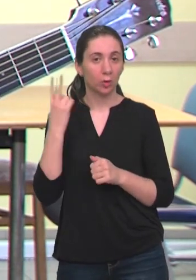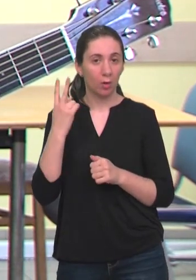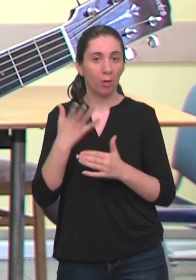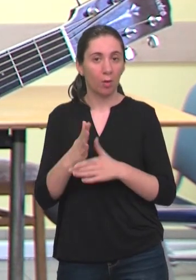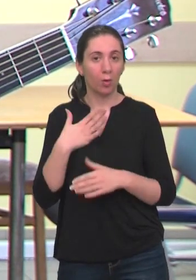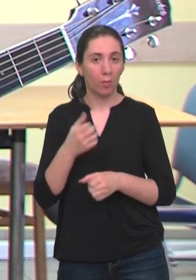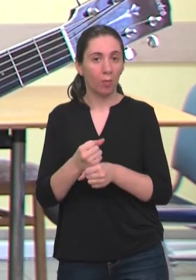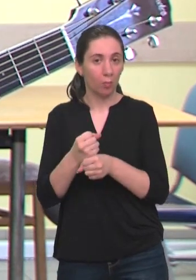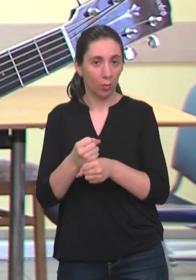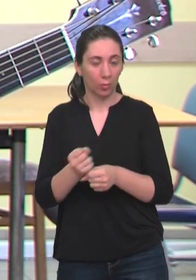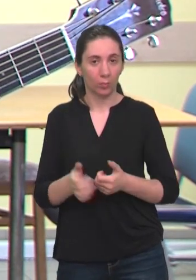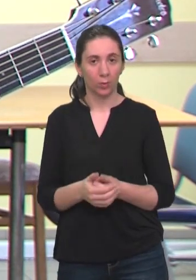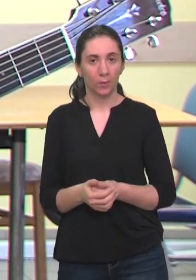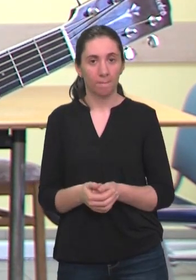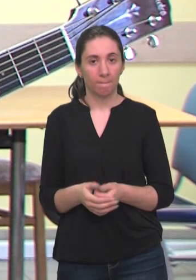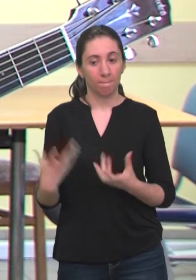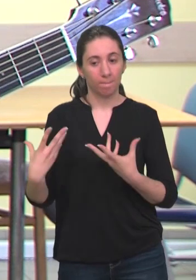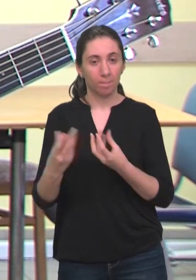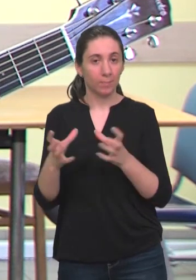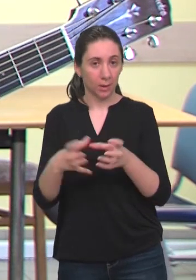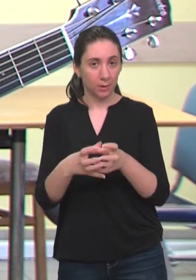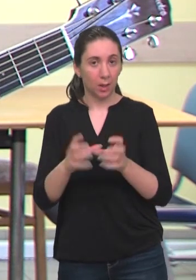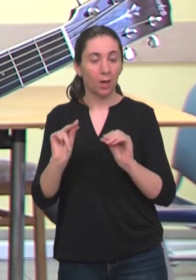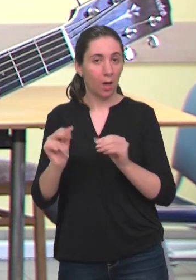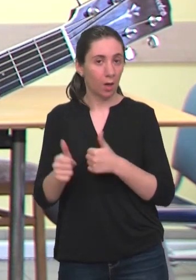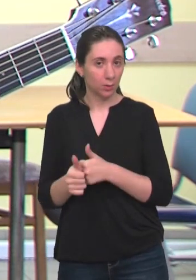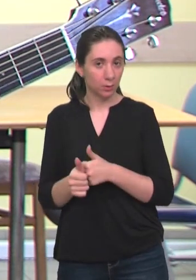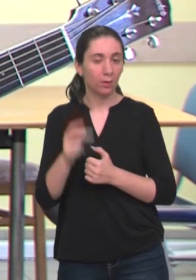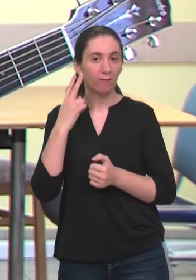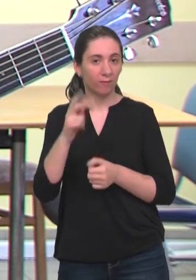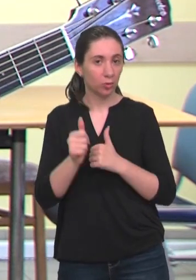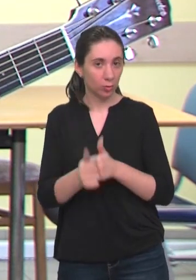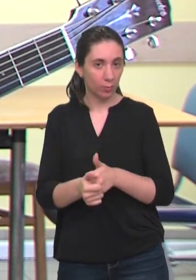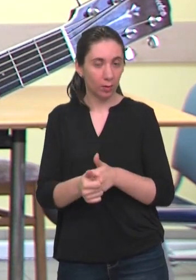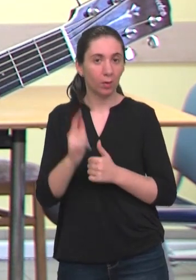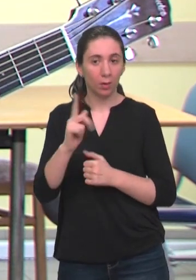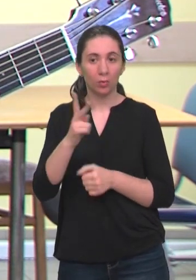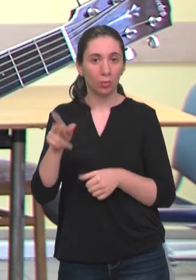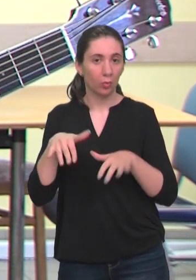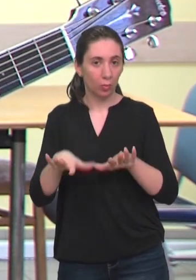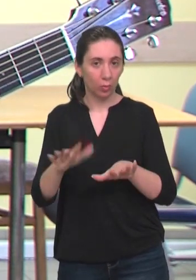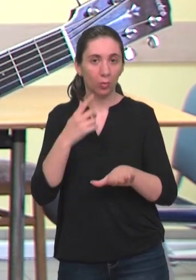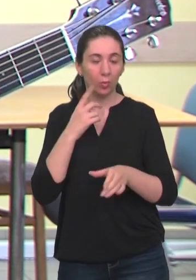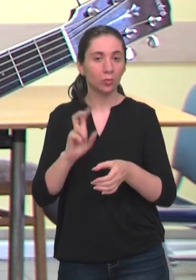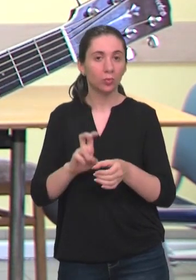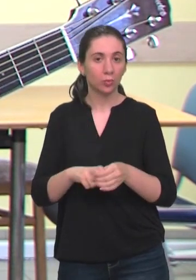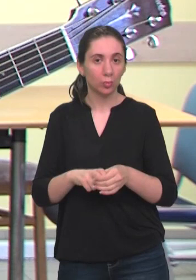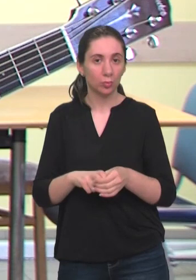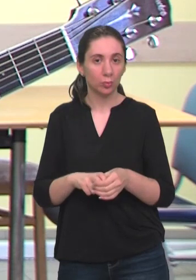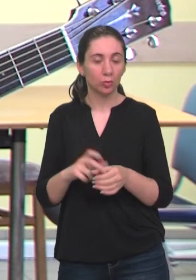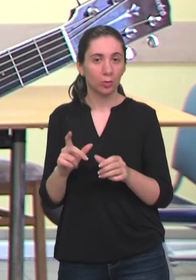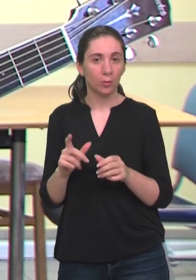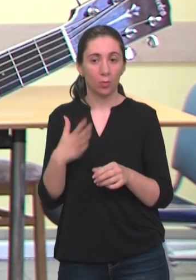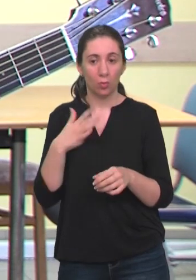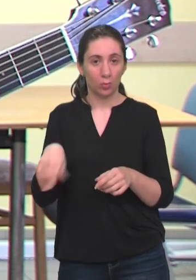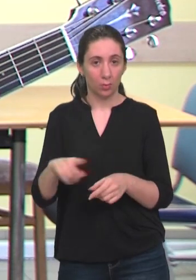imamo potporu zajednice, asistenata, videćih pratitelja i drugih ljudi koji su uključeni u